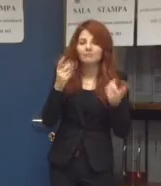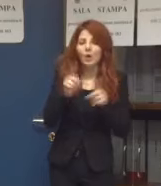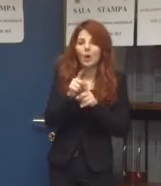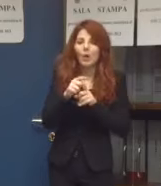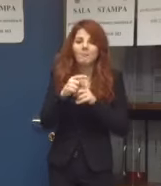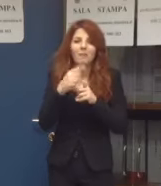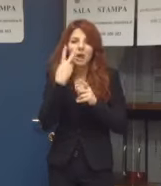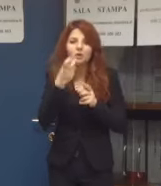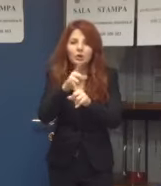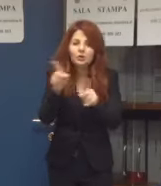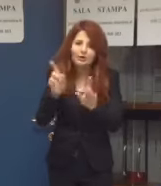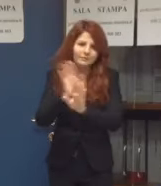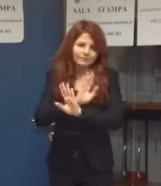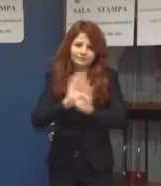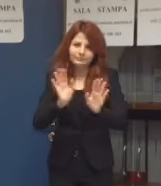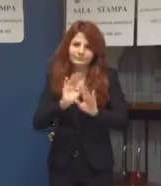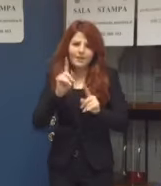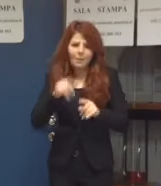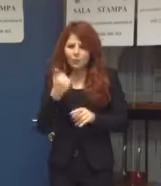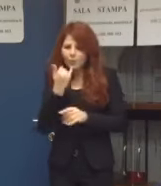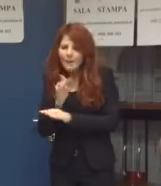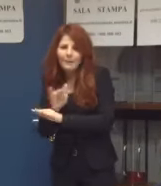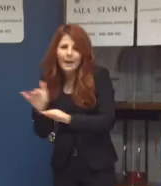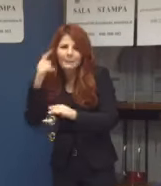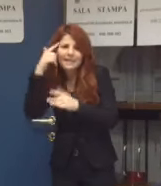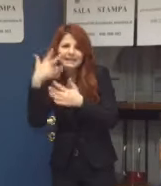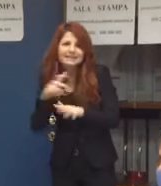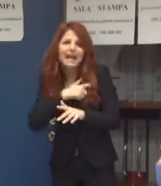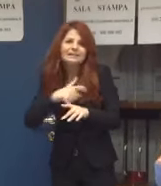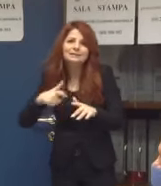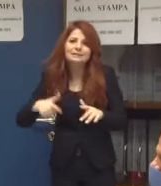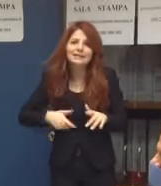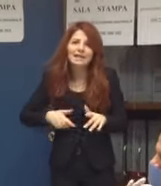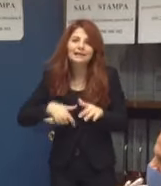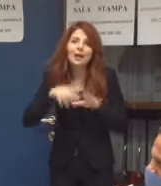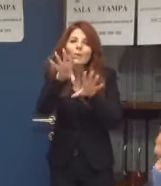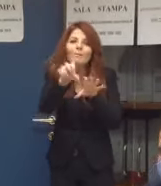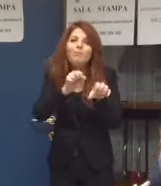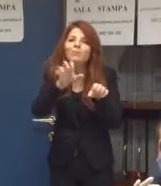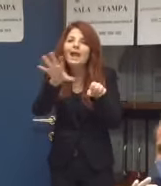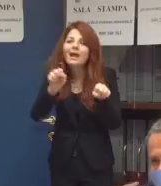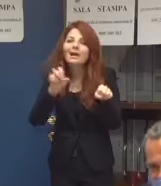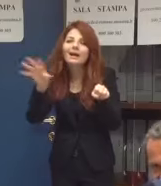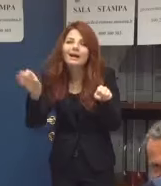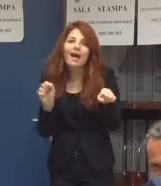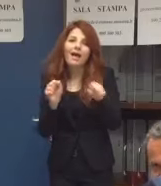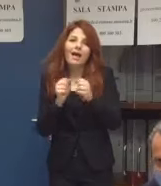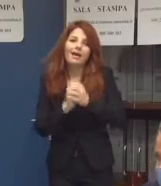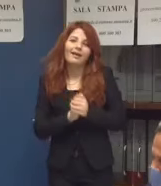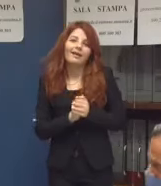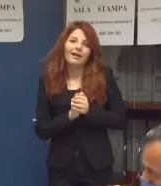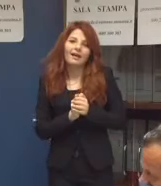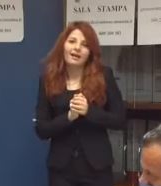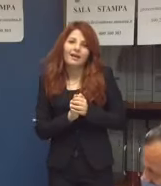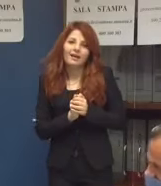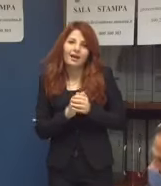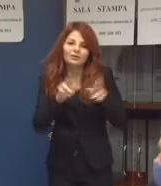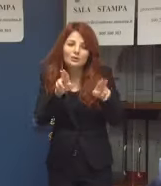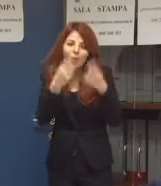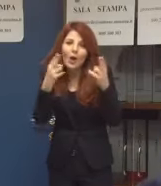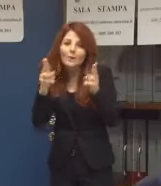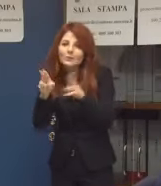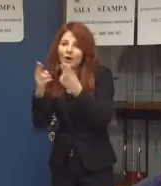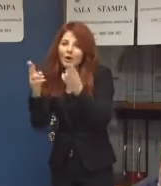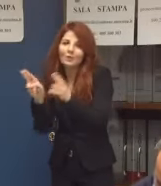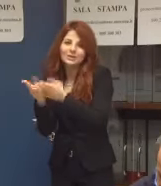li facciamo con anche i bambini sanno che il sindaco prima o poi vi becca, o no? Sì.